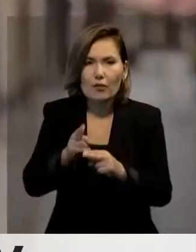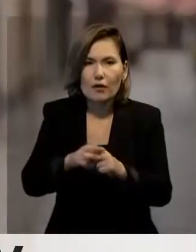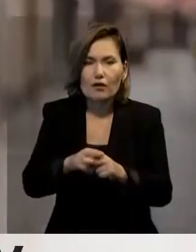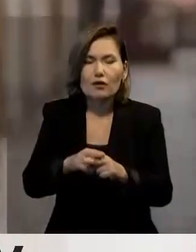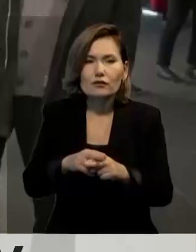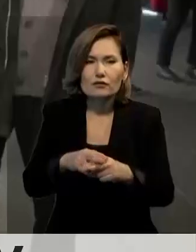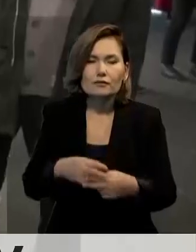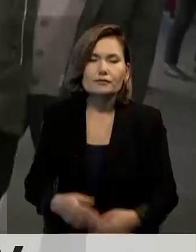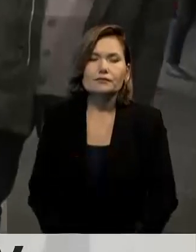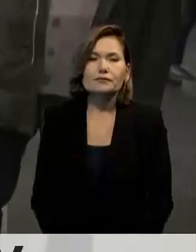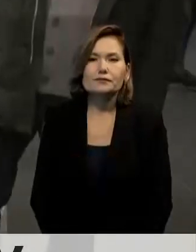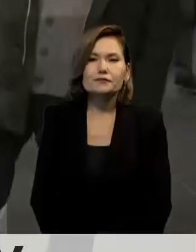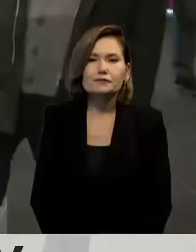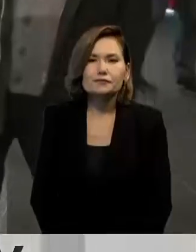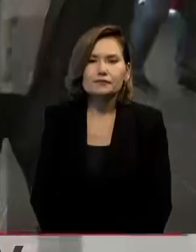ауыстырған.